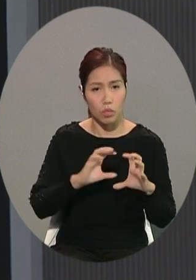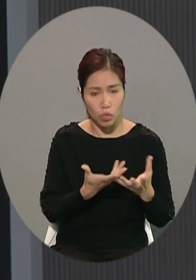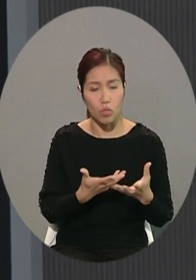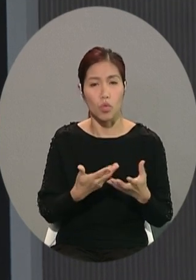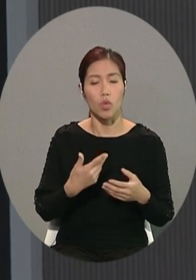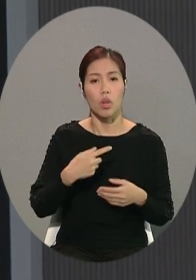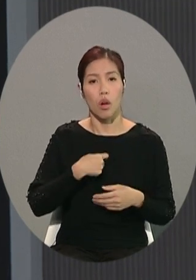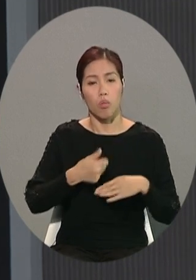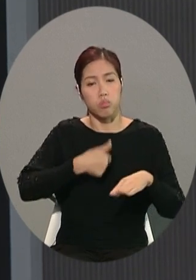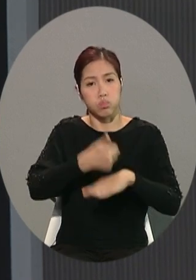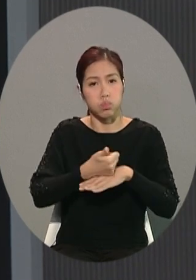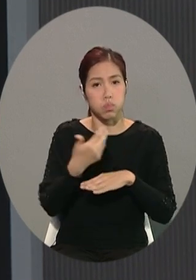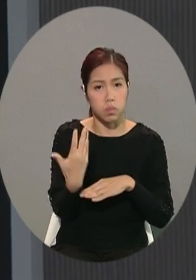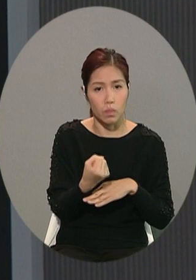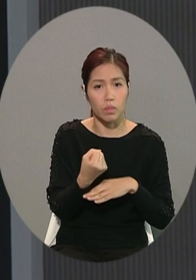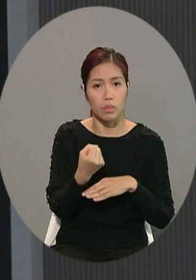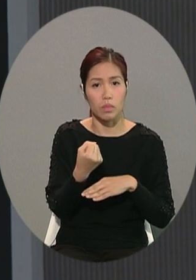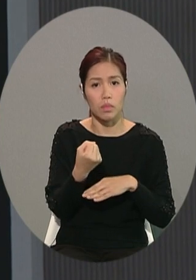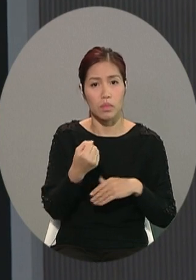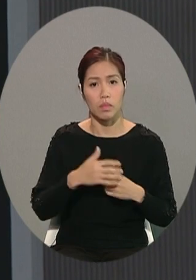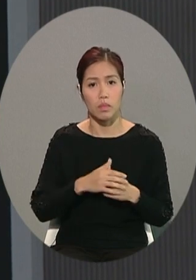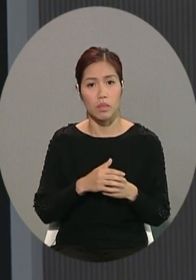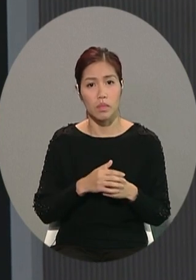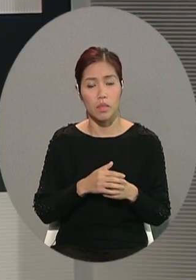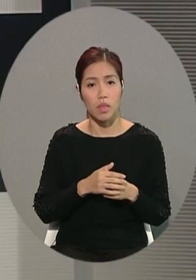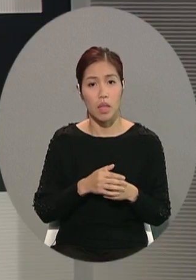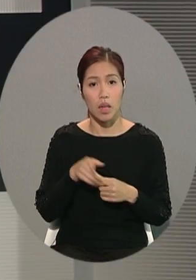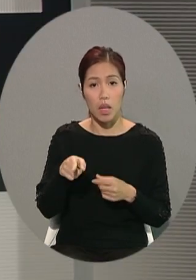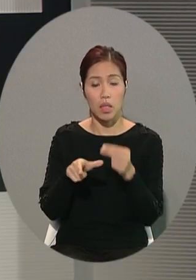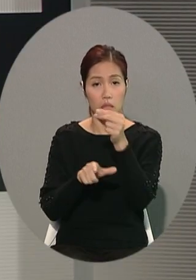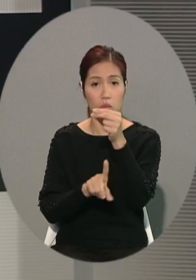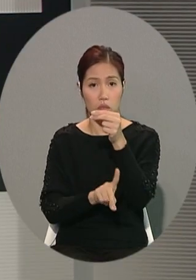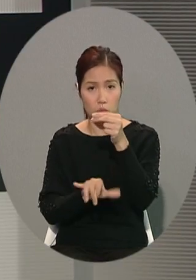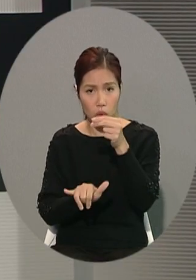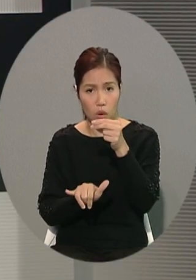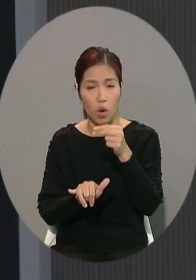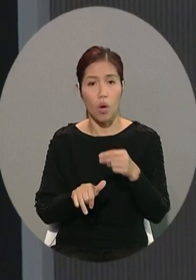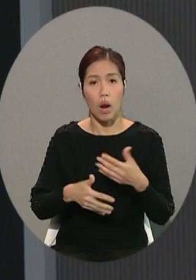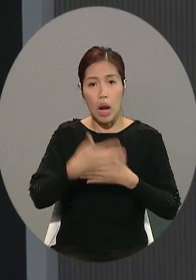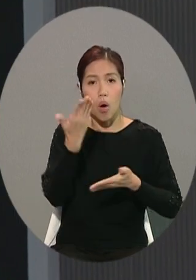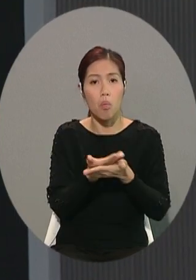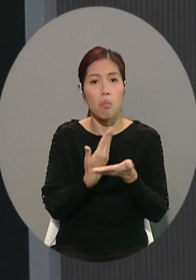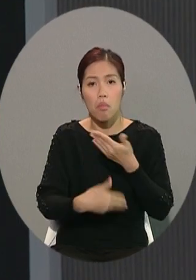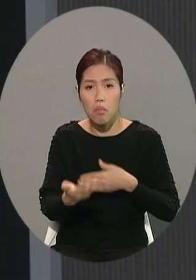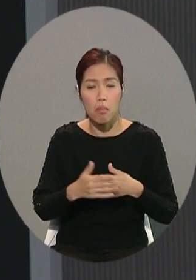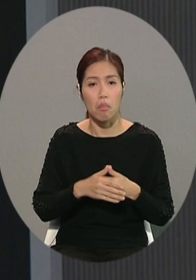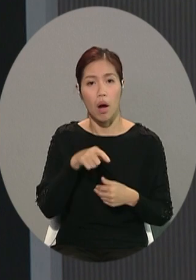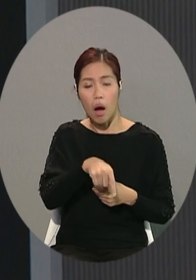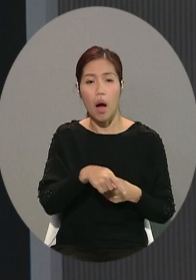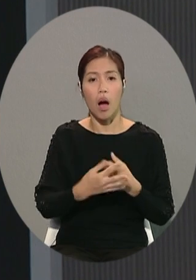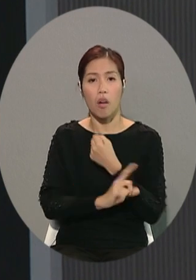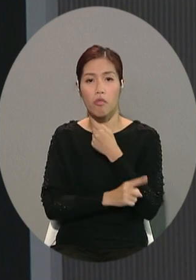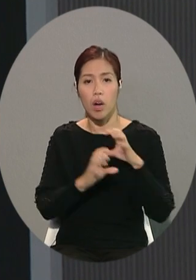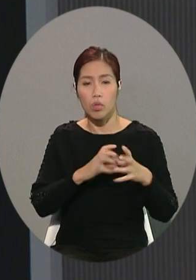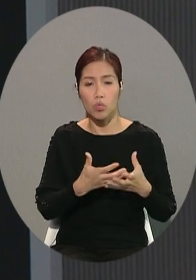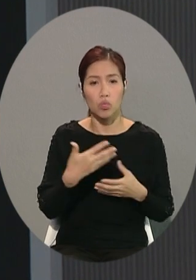當選主席。 閣下喺 7月16日已經賣樓，已經唔係御東苑嘅法團主席，